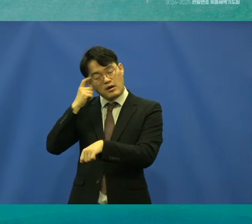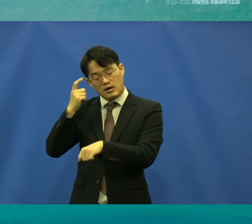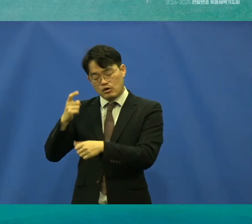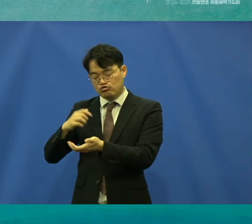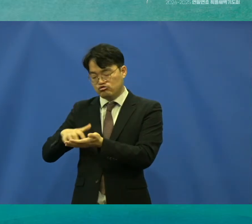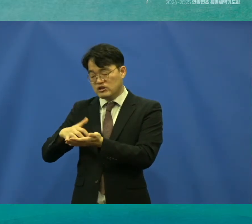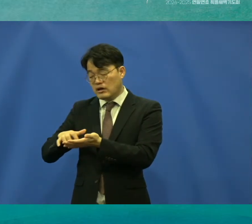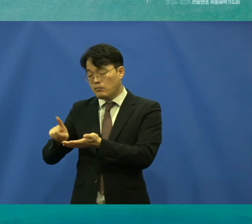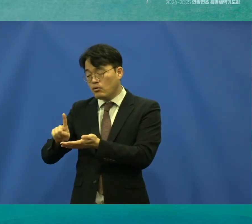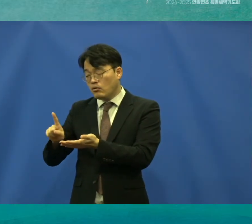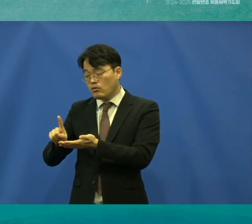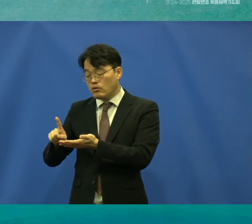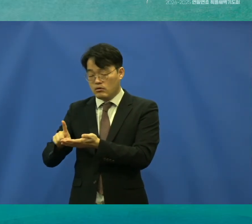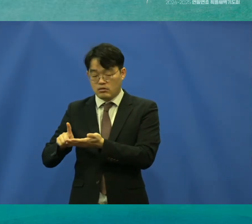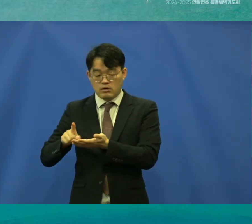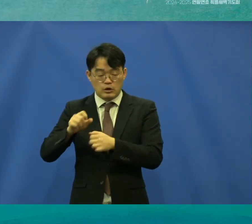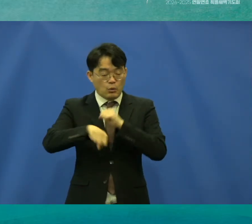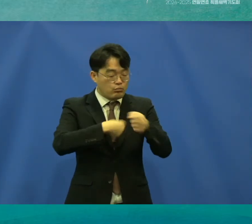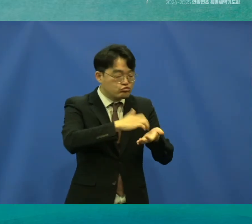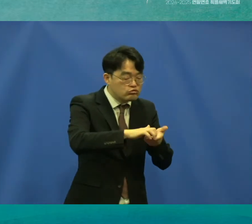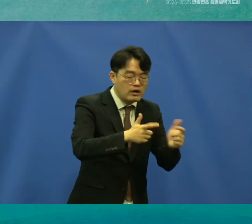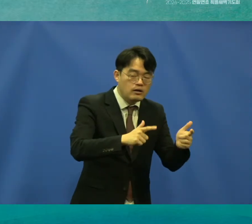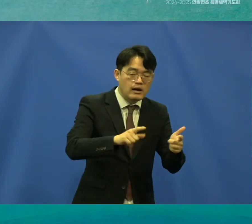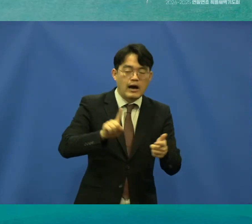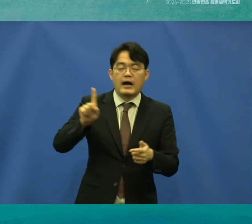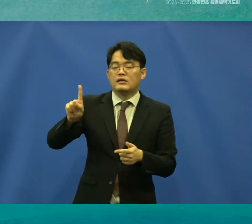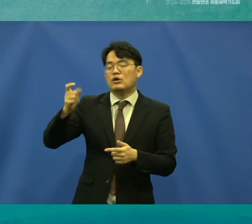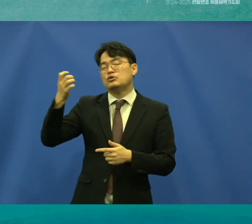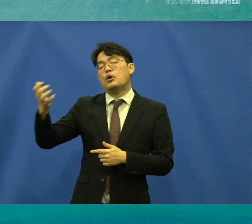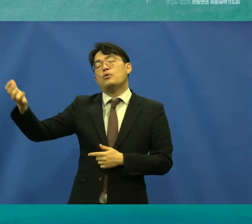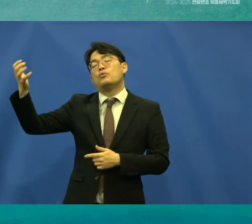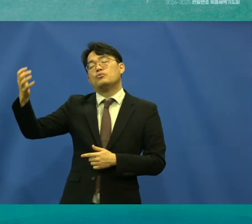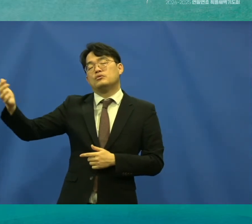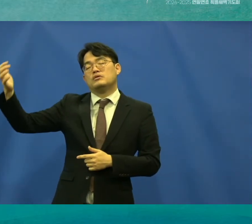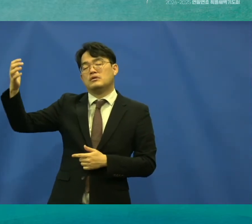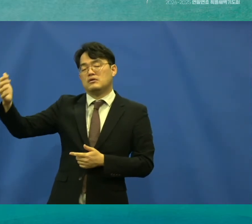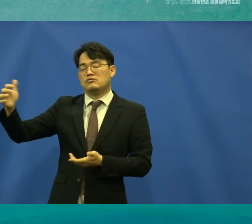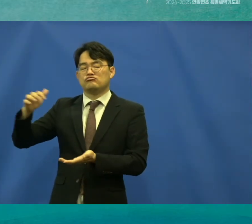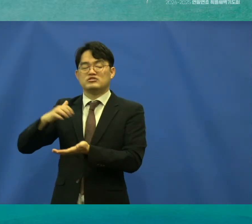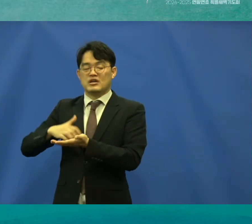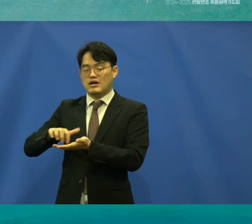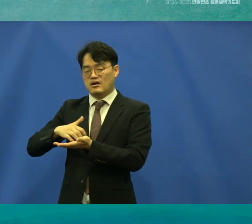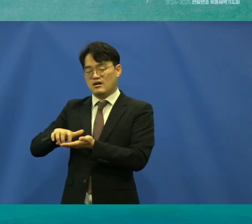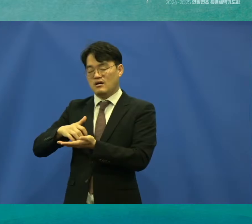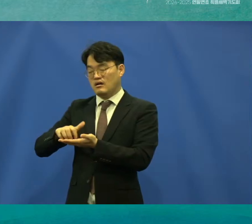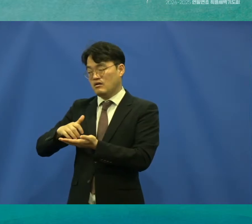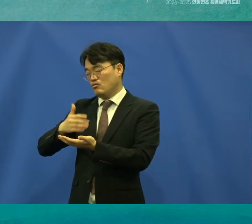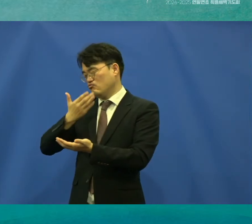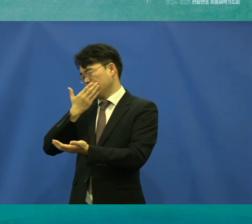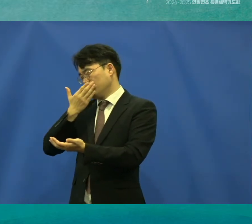하나님의 자비가 아니었다면 이 좌우를 분별하지 못하는 12만여 명.